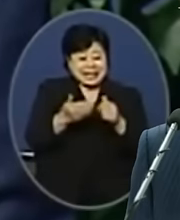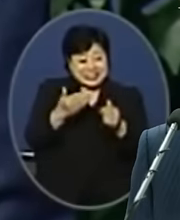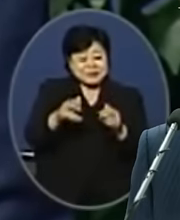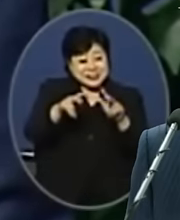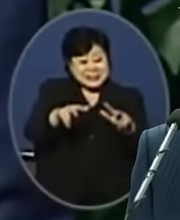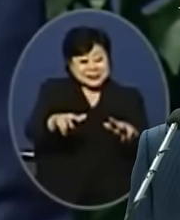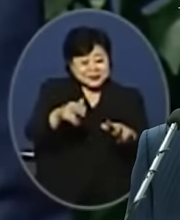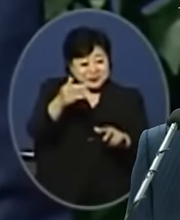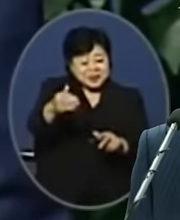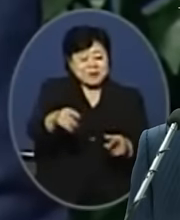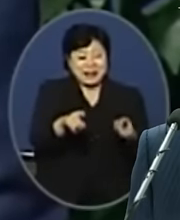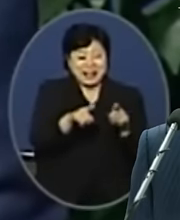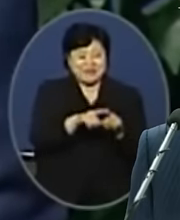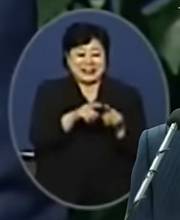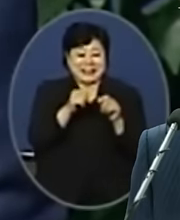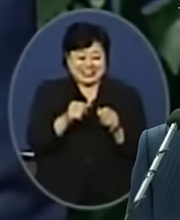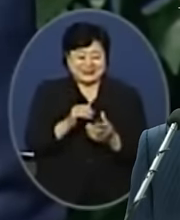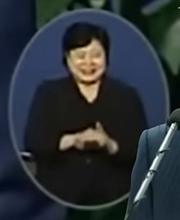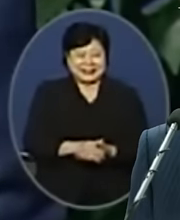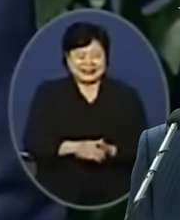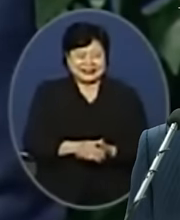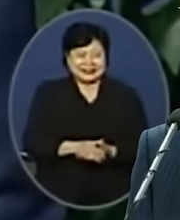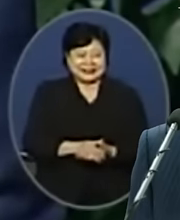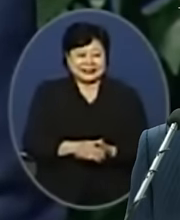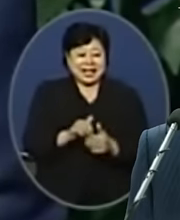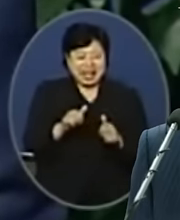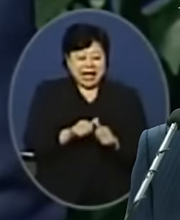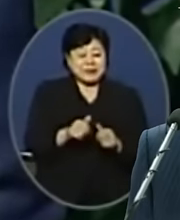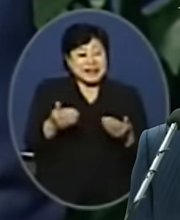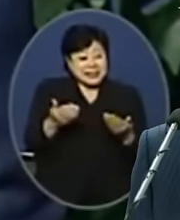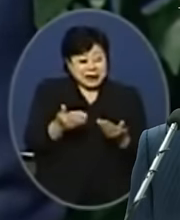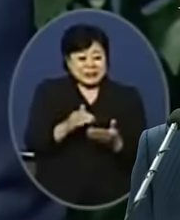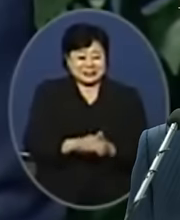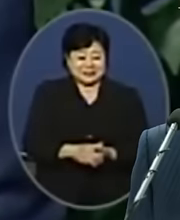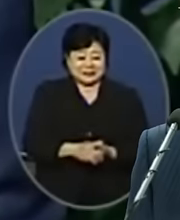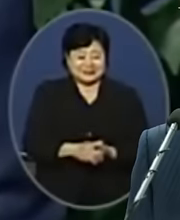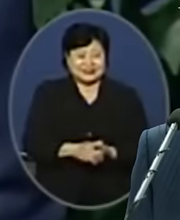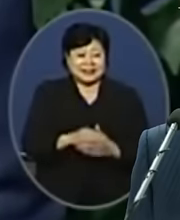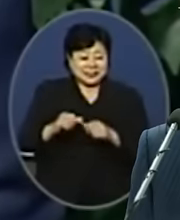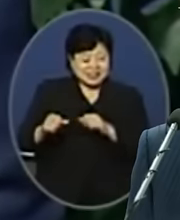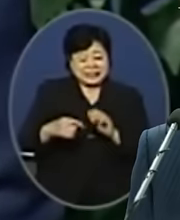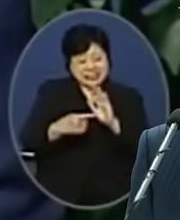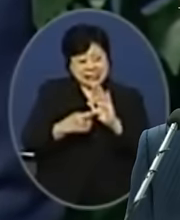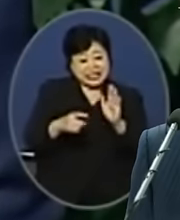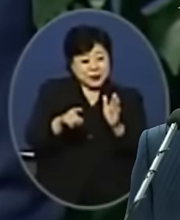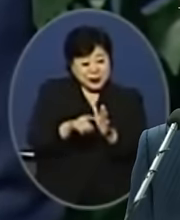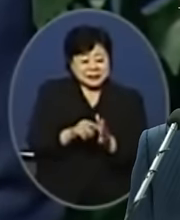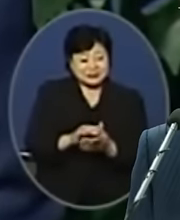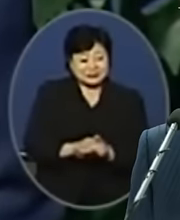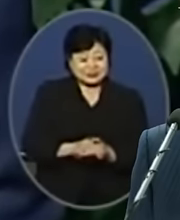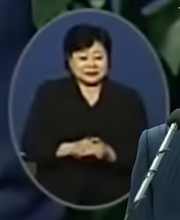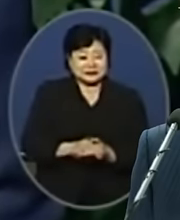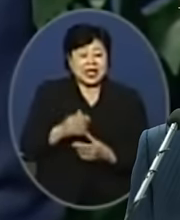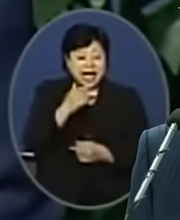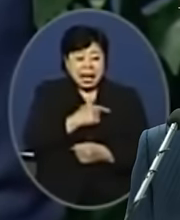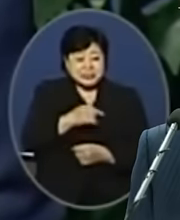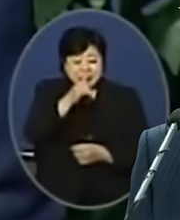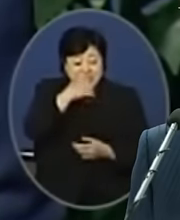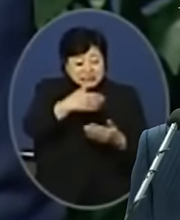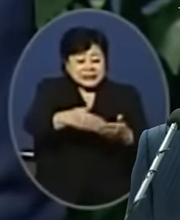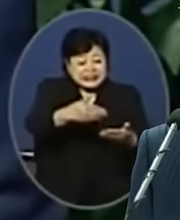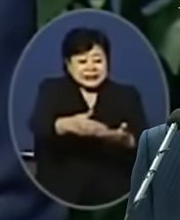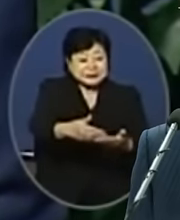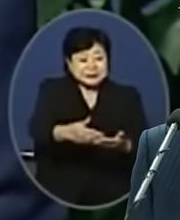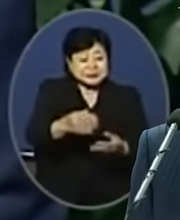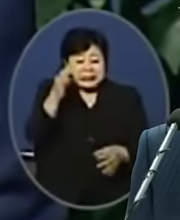하나님은 지금 여러분과 함께 계시면서 함께 일하면서 역사를 나타내기 위해서 여러분 가슴 속에 있는